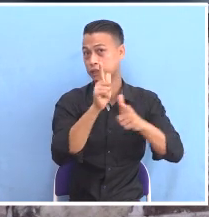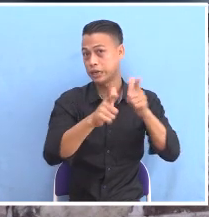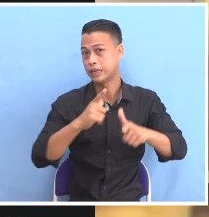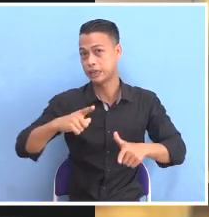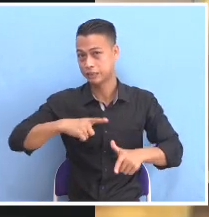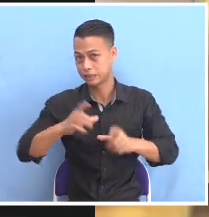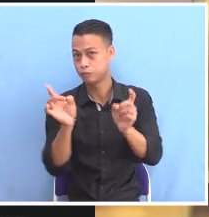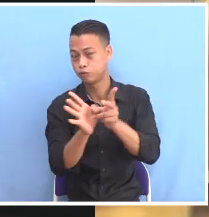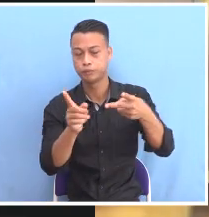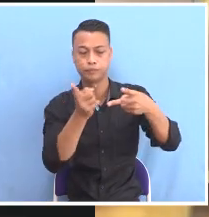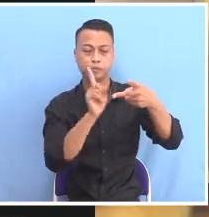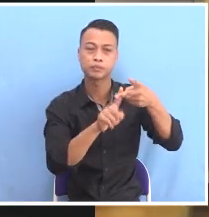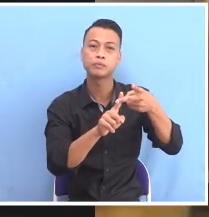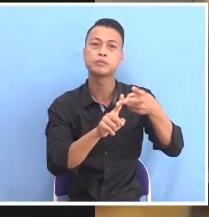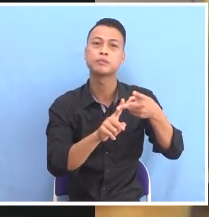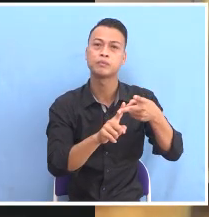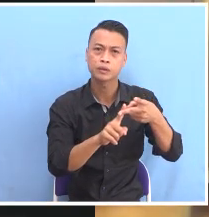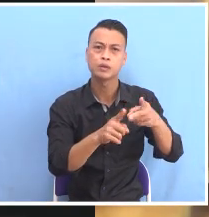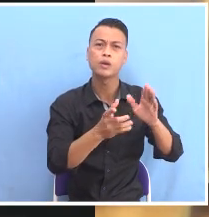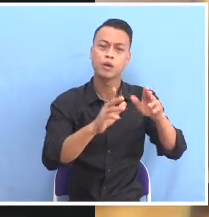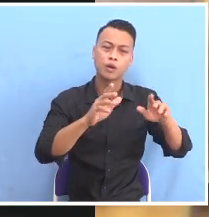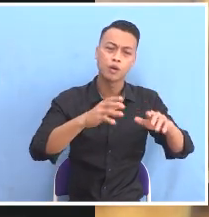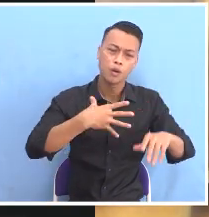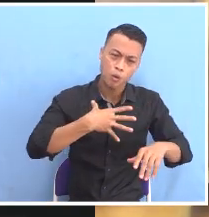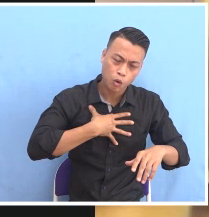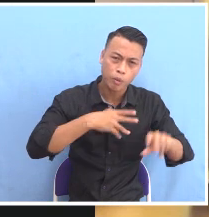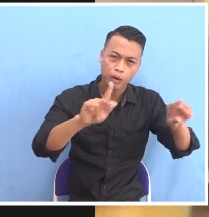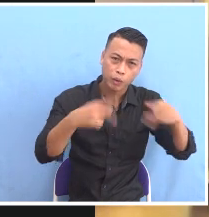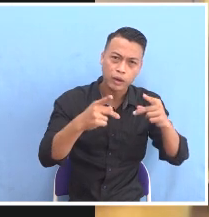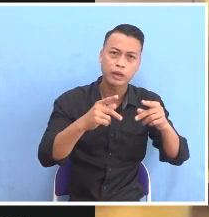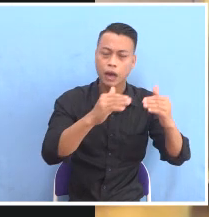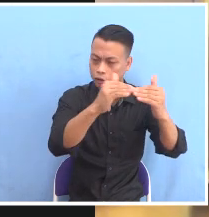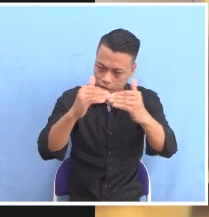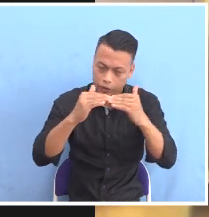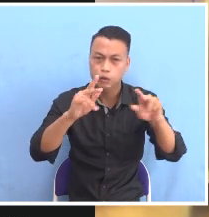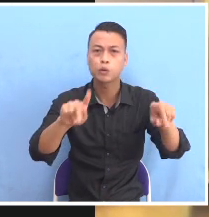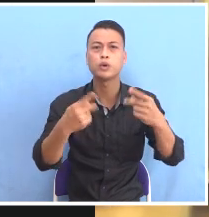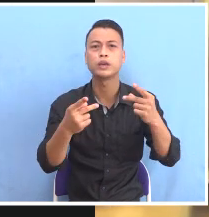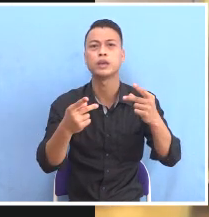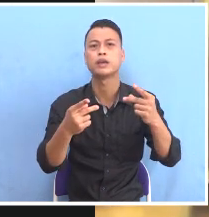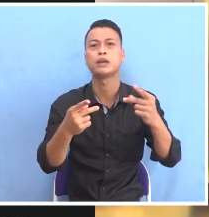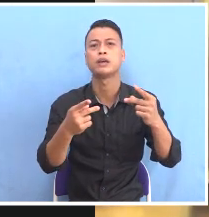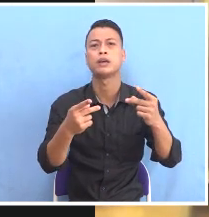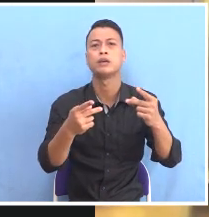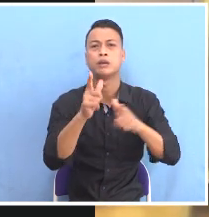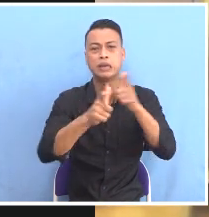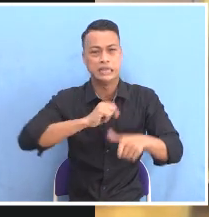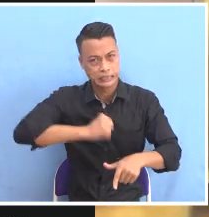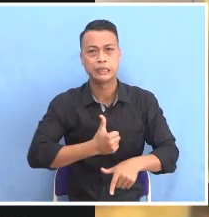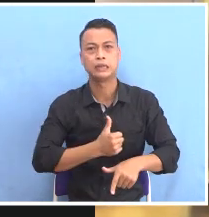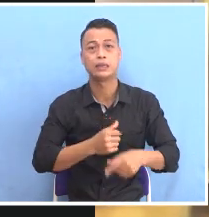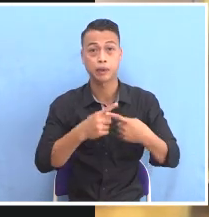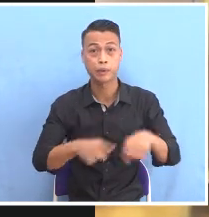ဘက်ကကိုပိုင်ပြဋ္ဌာန်းခွင့်ကိုပိုင်အုပ်ချုပ်ခွင့်ဒန်းတူရေးဒီအခြေခံဘောကပြဿနာဖြေရှင်းဖို့စဉ်းစားတယ်အစိုးရနဲ့တက်မတော်ဘက်ကဘိုးချုပ်ကံမှုရှော့ချတဲ့